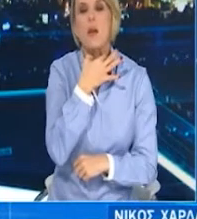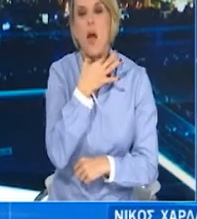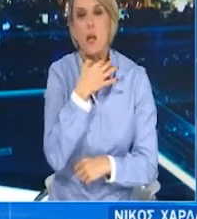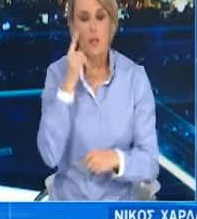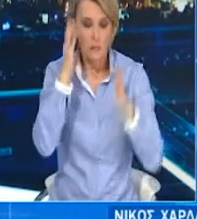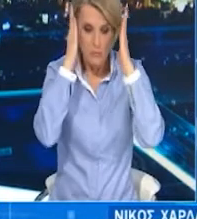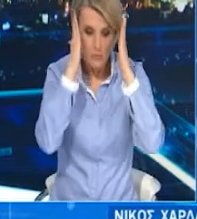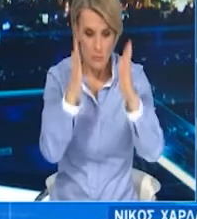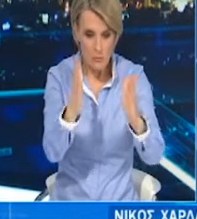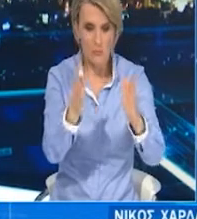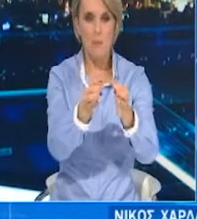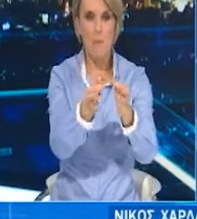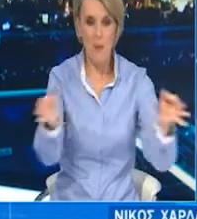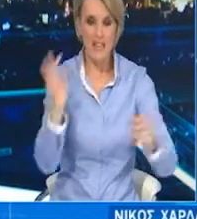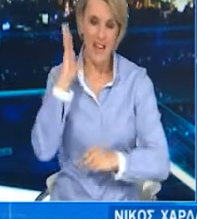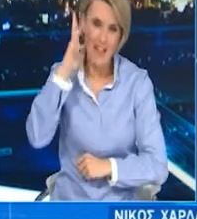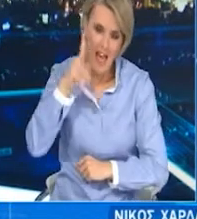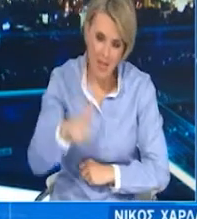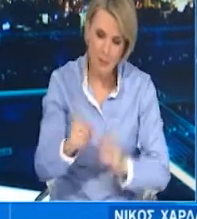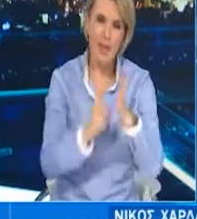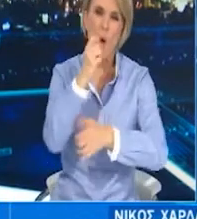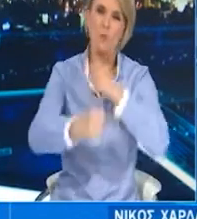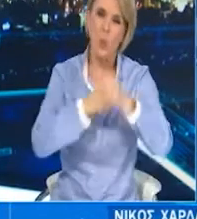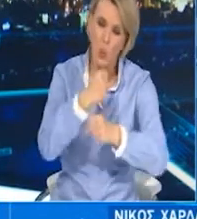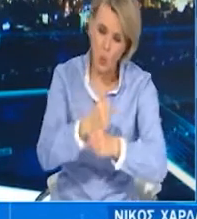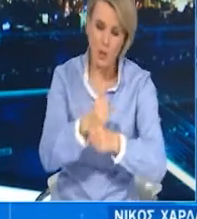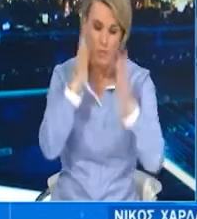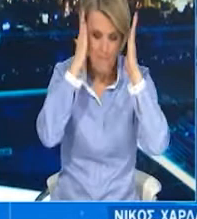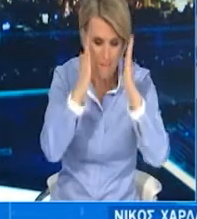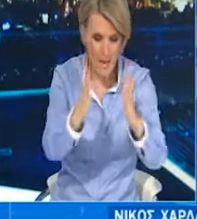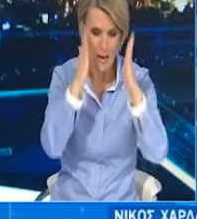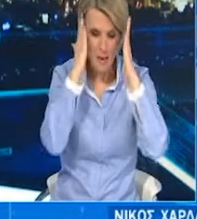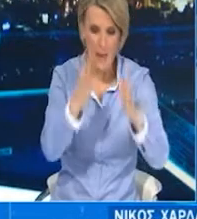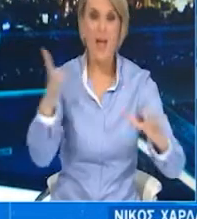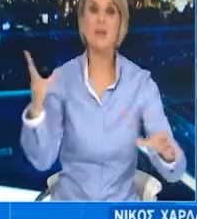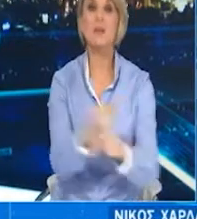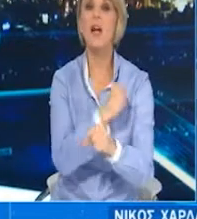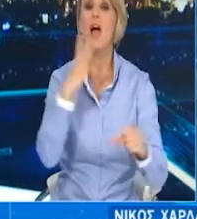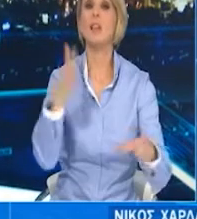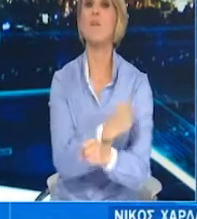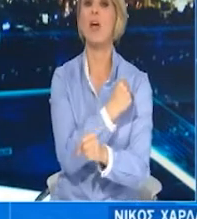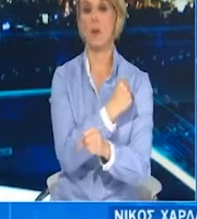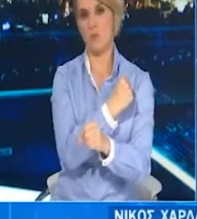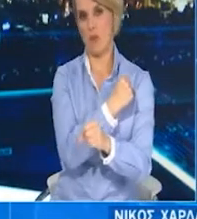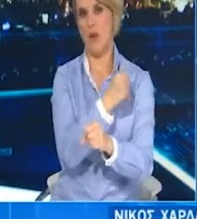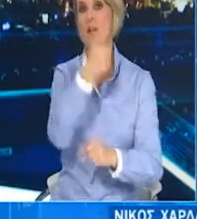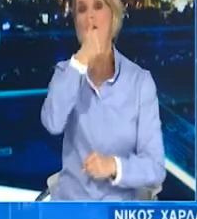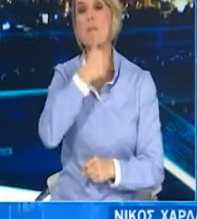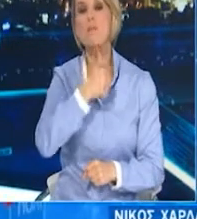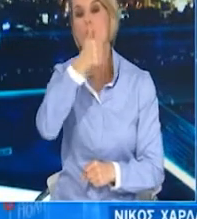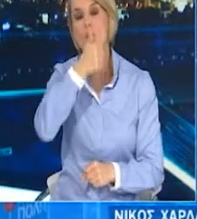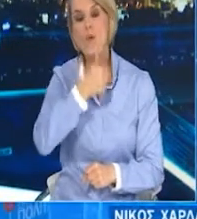προσήλωση όλα τα μέτρα κάθε μέρα και την πρωτοχρονιά και να μην απολέσουμε ότι πετύχαμε τα Χριστούγεννα, ότι καταφέραμε με υπομονή